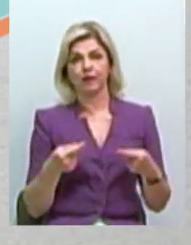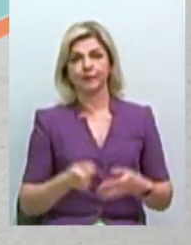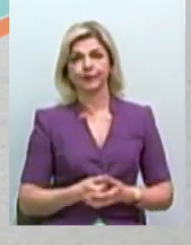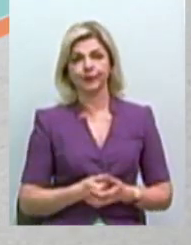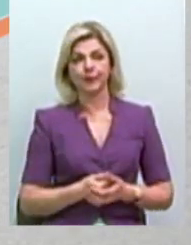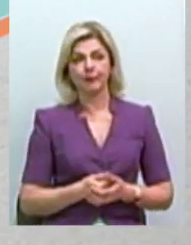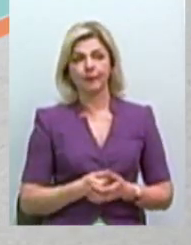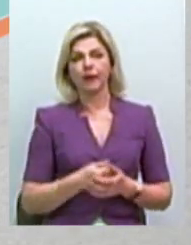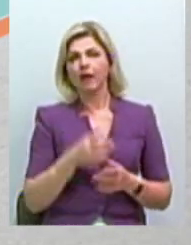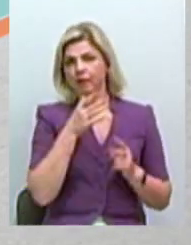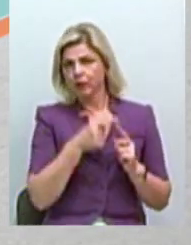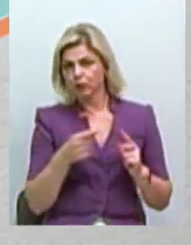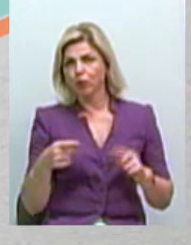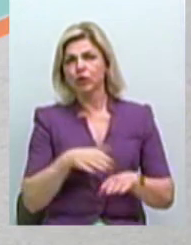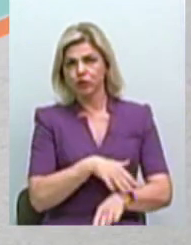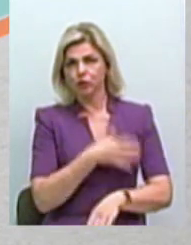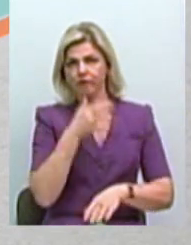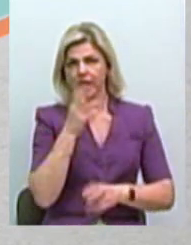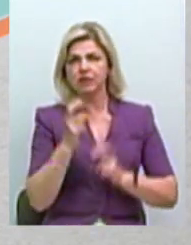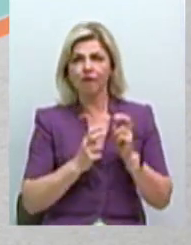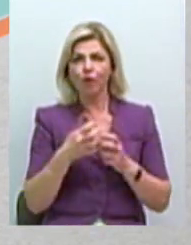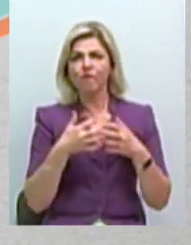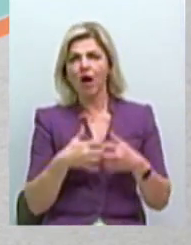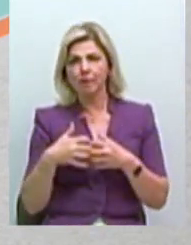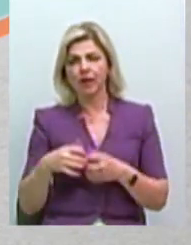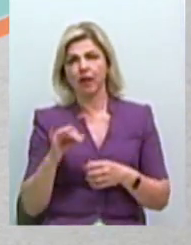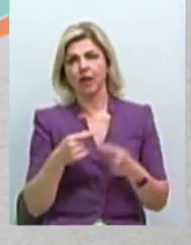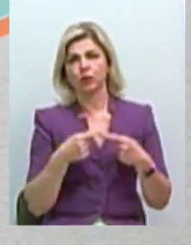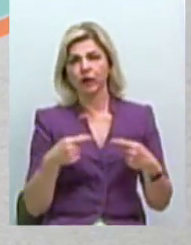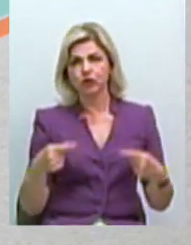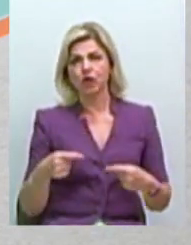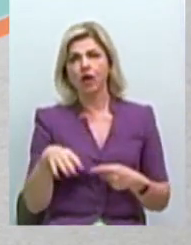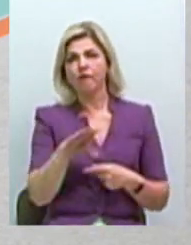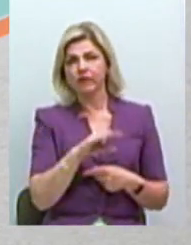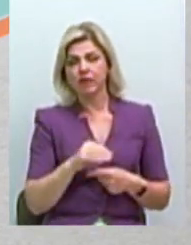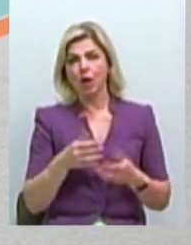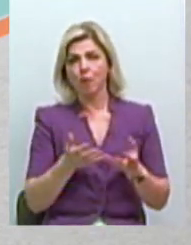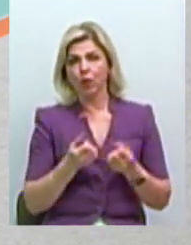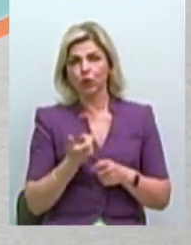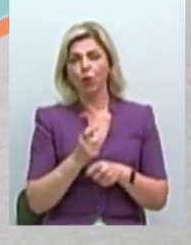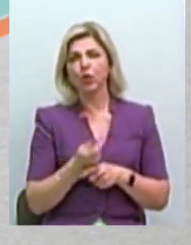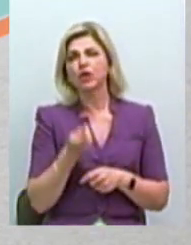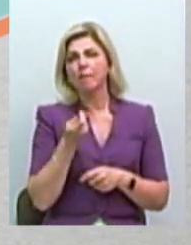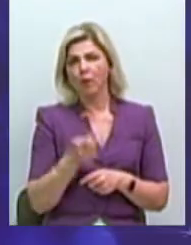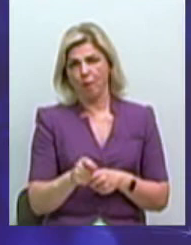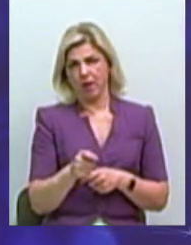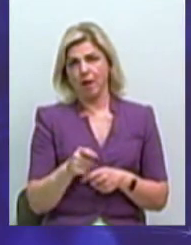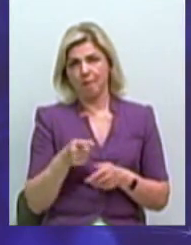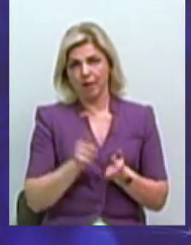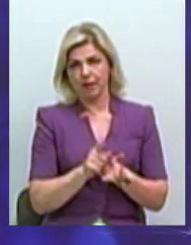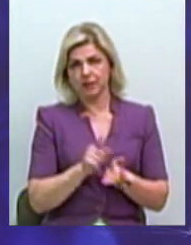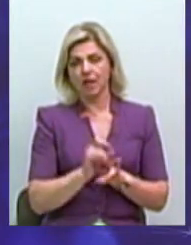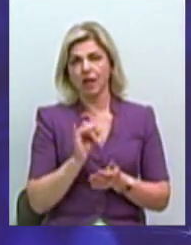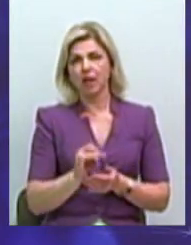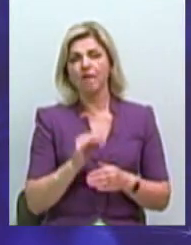на протязі тривалого проміжку часу заводи, фабрики і все інше, вони отримують дуже-дуже мізерну пенсію і фактично